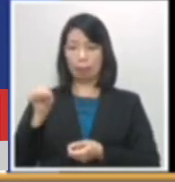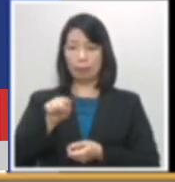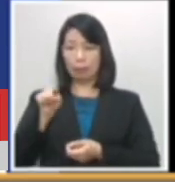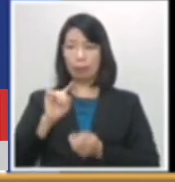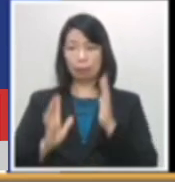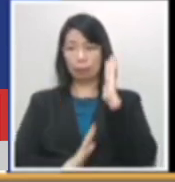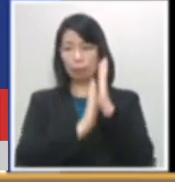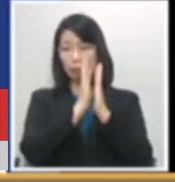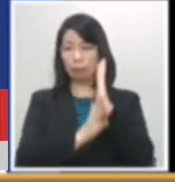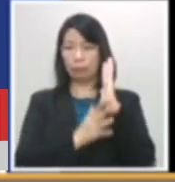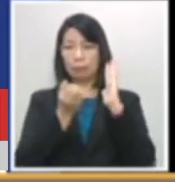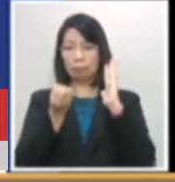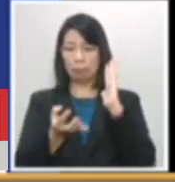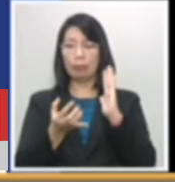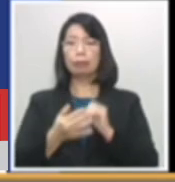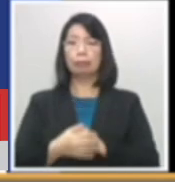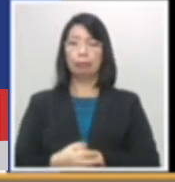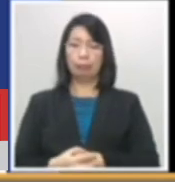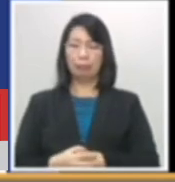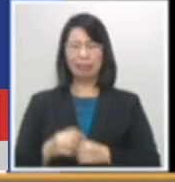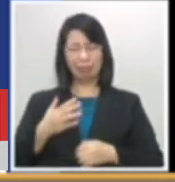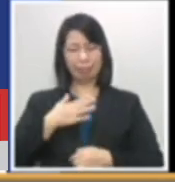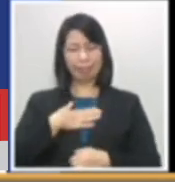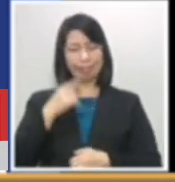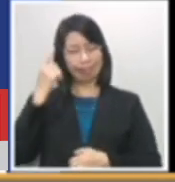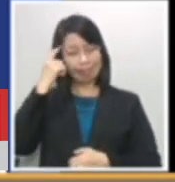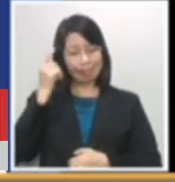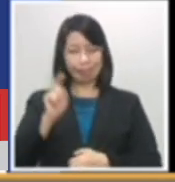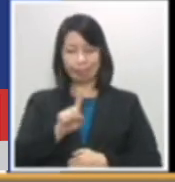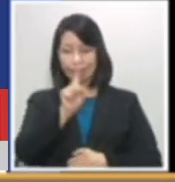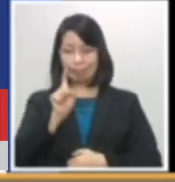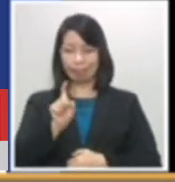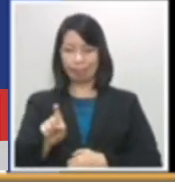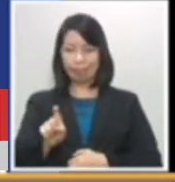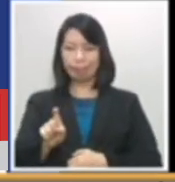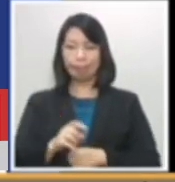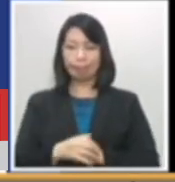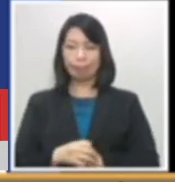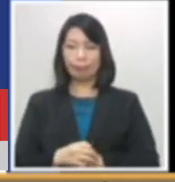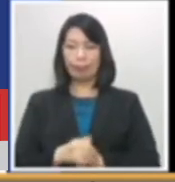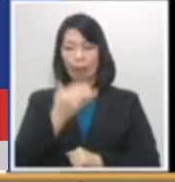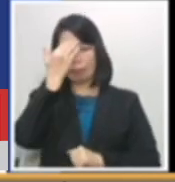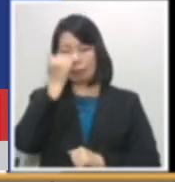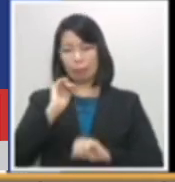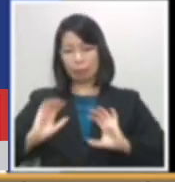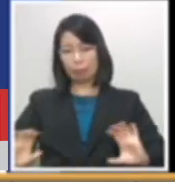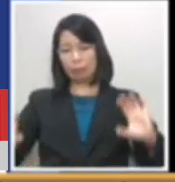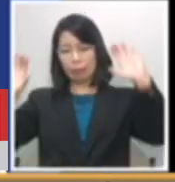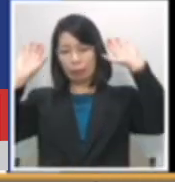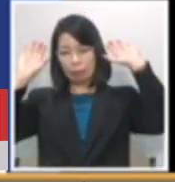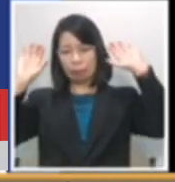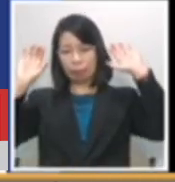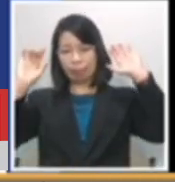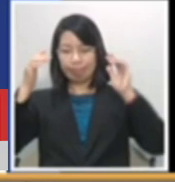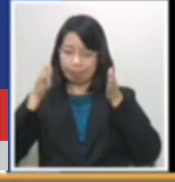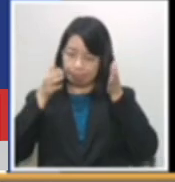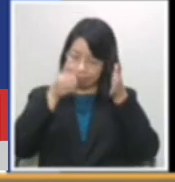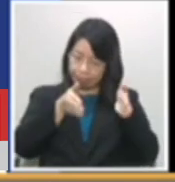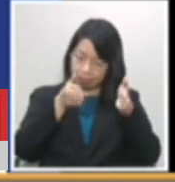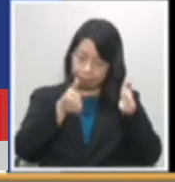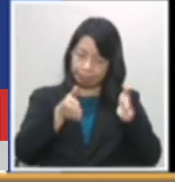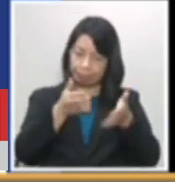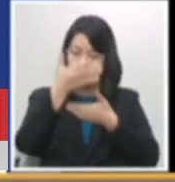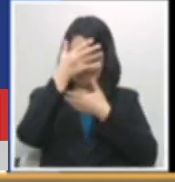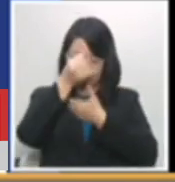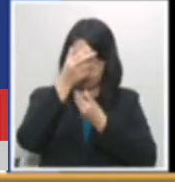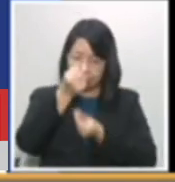ศผมจึงตั้งข้อสังเกตครับว่าทางรัฐบาลได้ให้ความใส่ใจสนใ